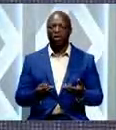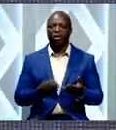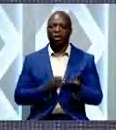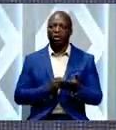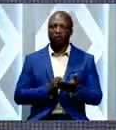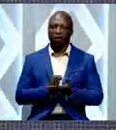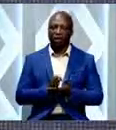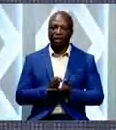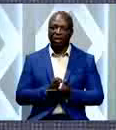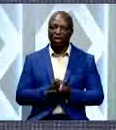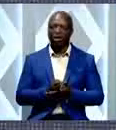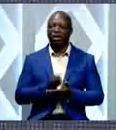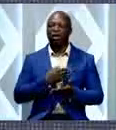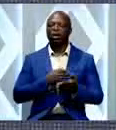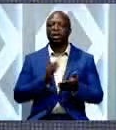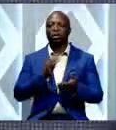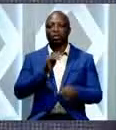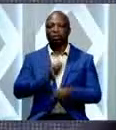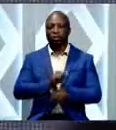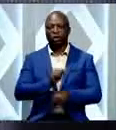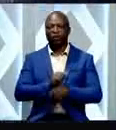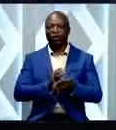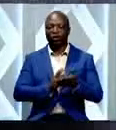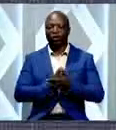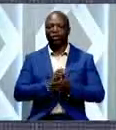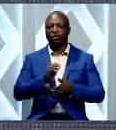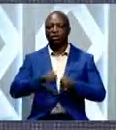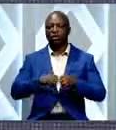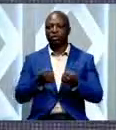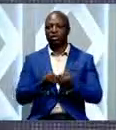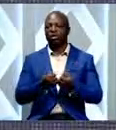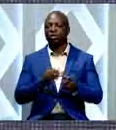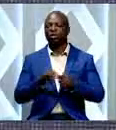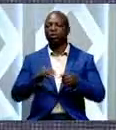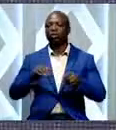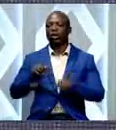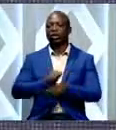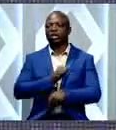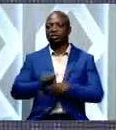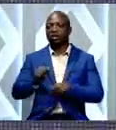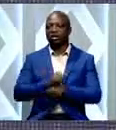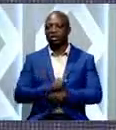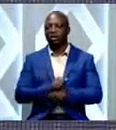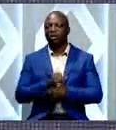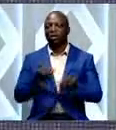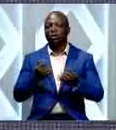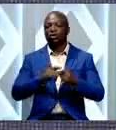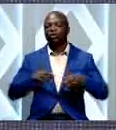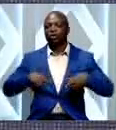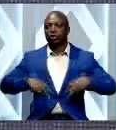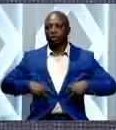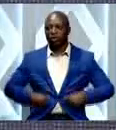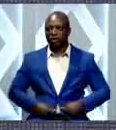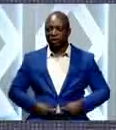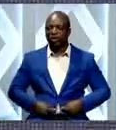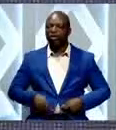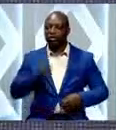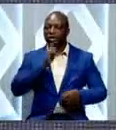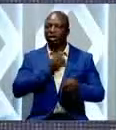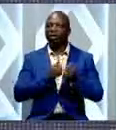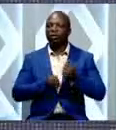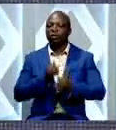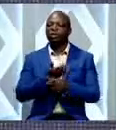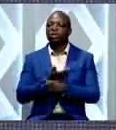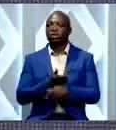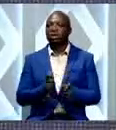fiabilité et la pérennité de l'entreprise ou de l'activité. Aujourd'hui, le retraité serait plus à l'aise de savoir